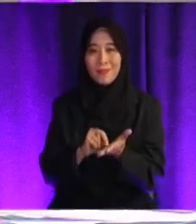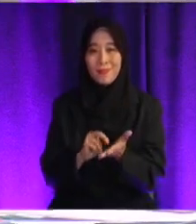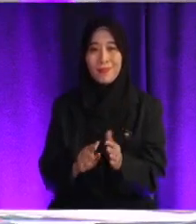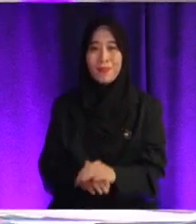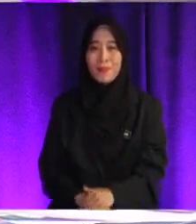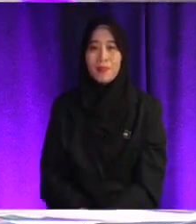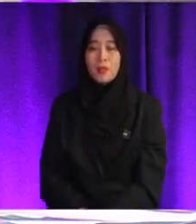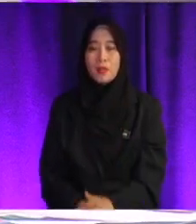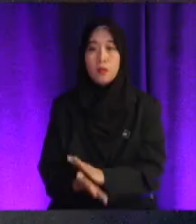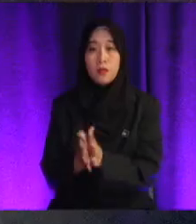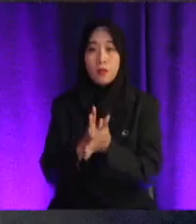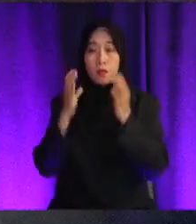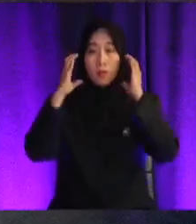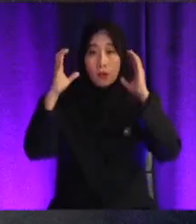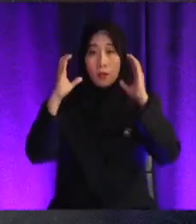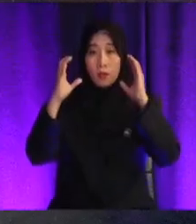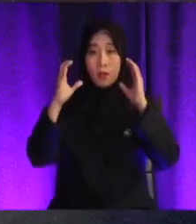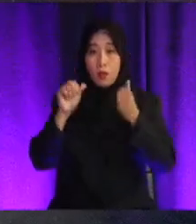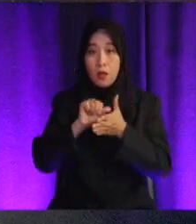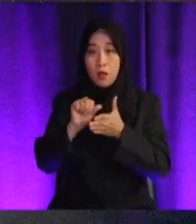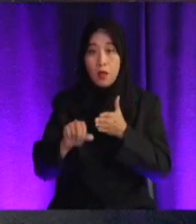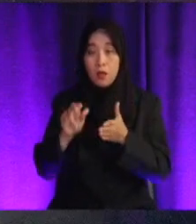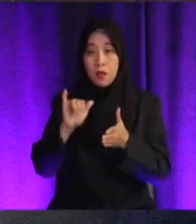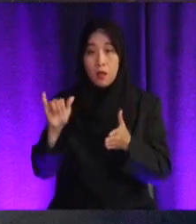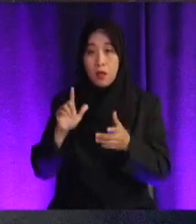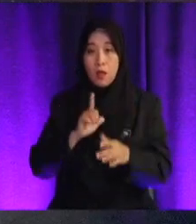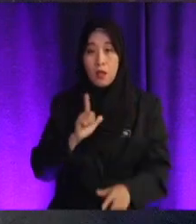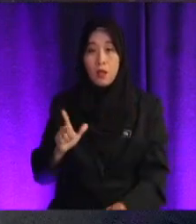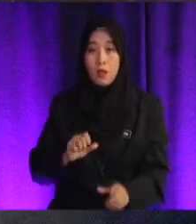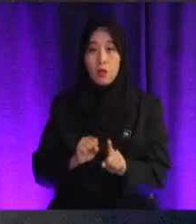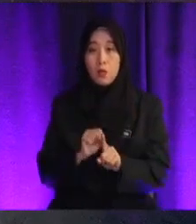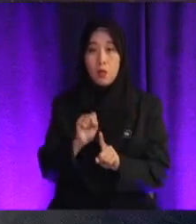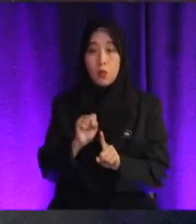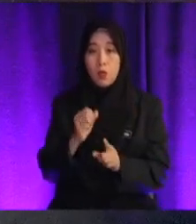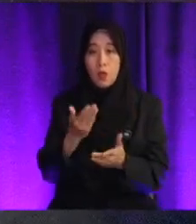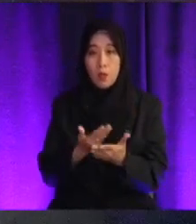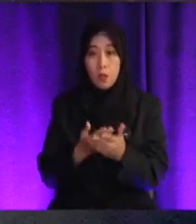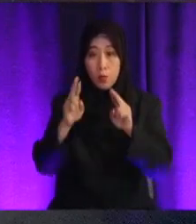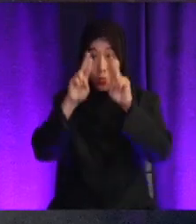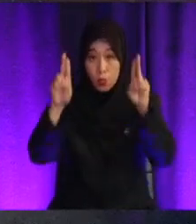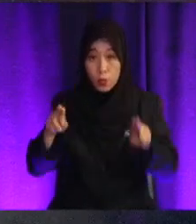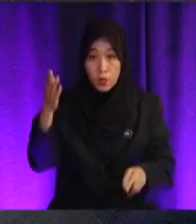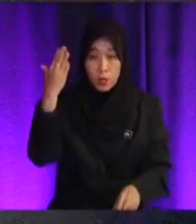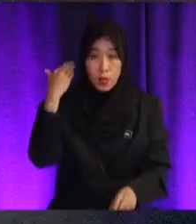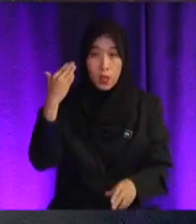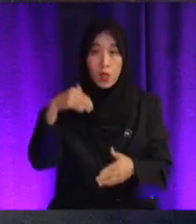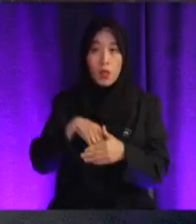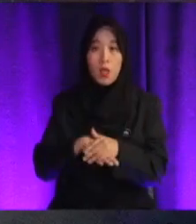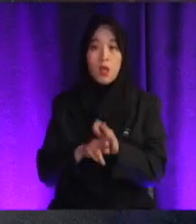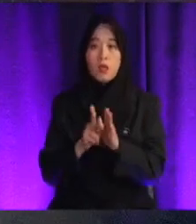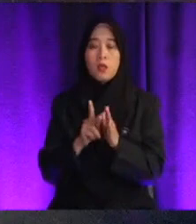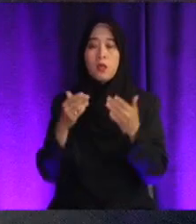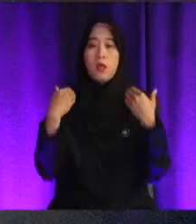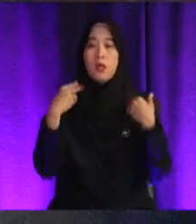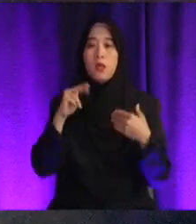Okey. Jadi cikgu, kesimpulannya laras suhu kita yang baru saja kita uji kaji tadi dalam keadaan baik